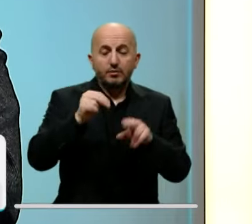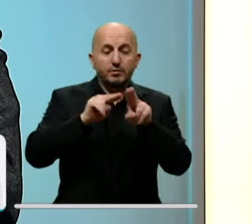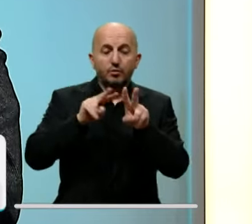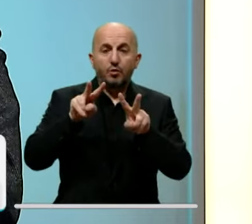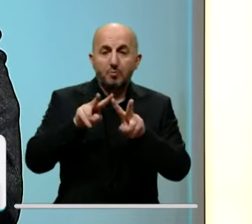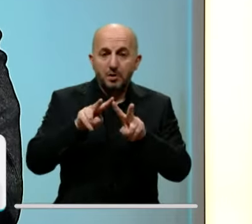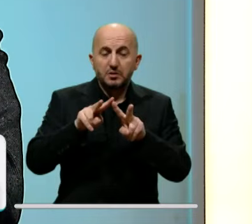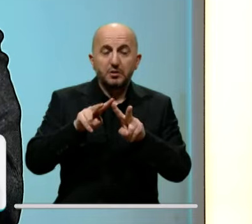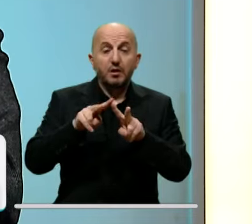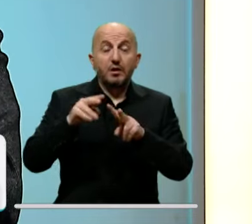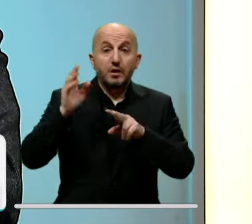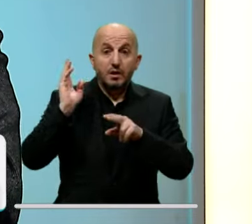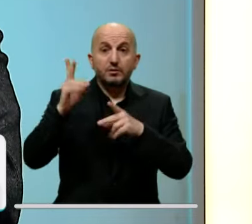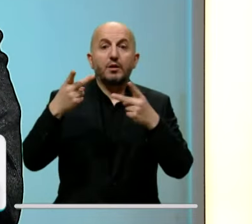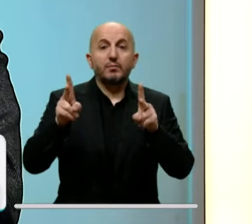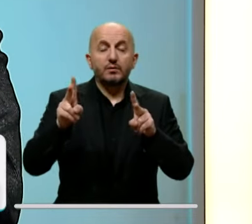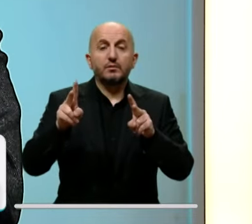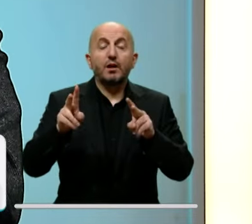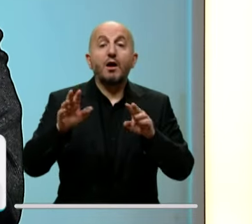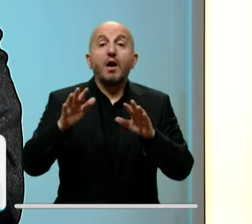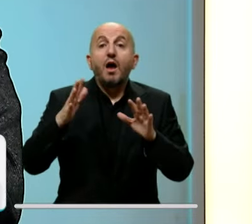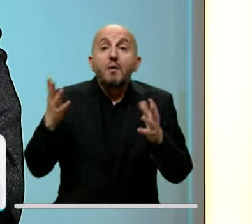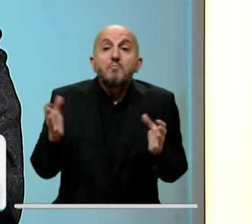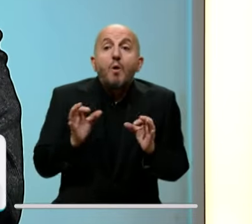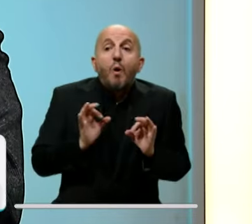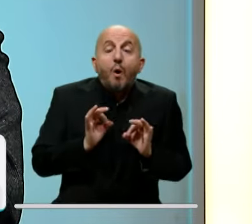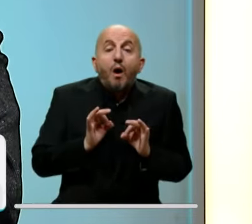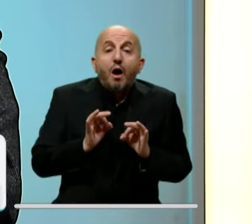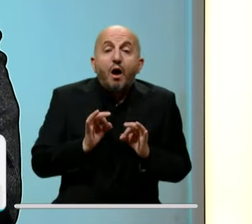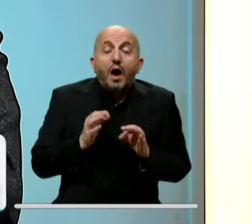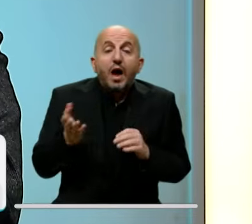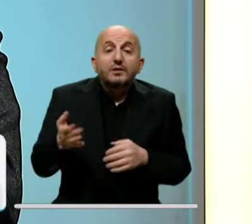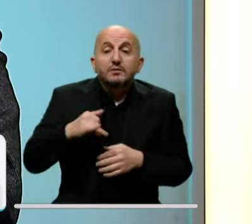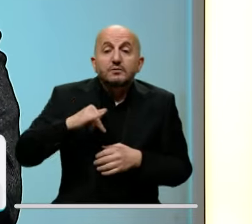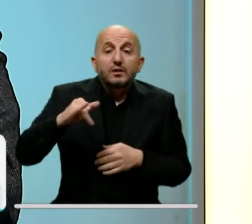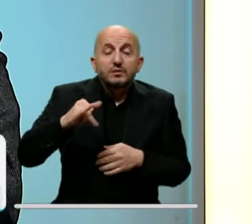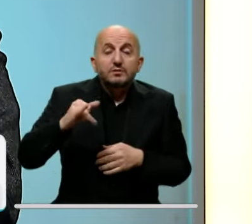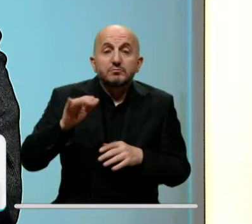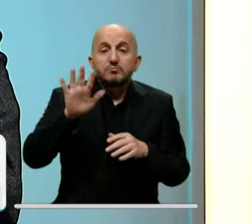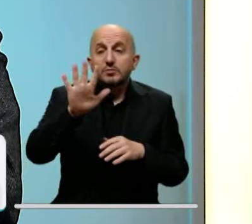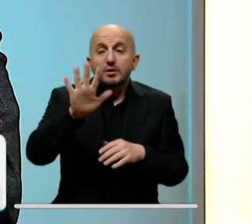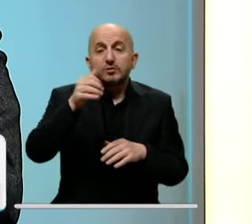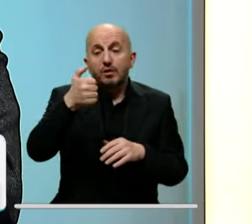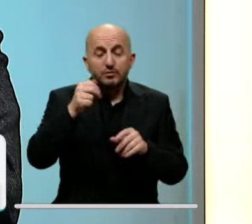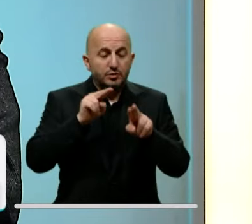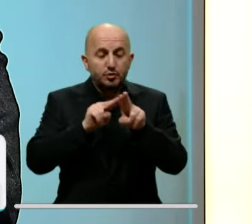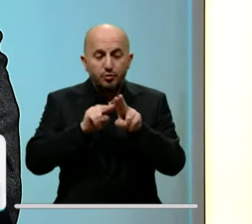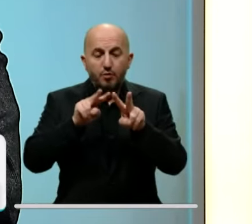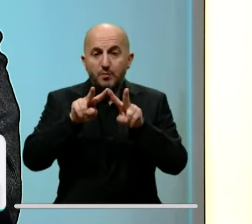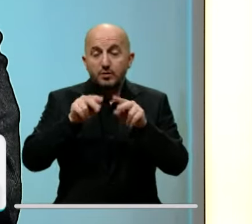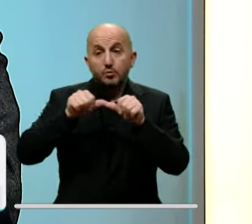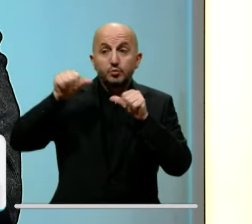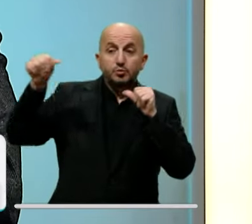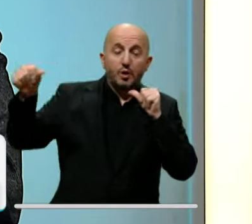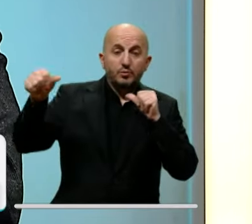e gidebilir fakat Eee Eğer böyle bir durum varsa en yakın 5-6 kilometre uzaklıkta ve onu